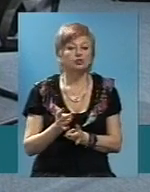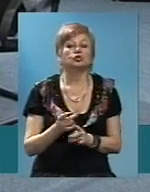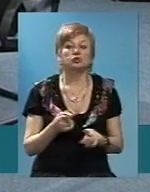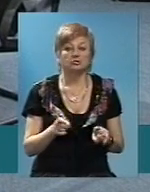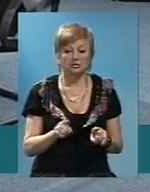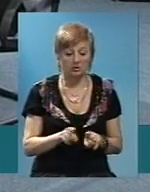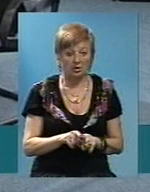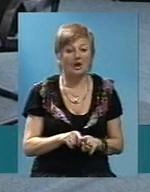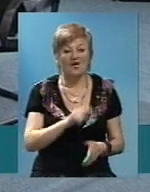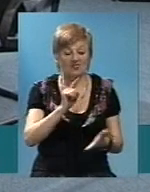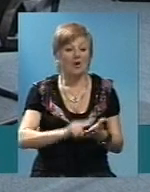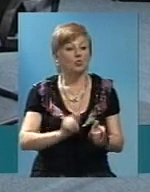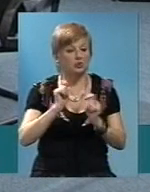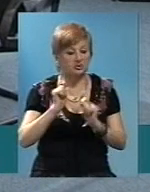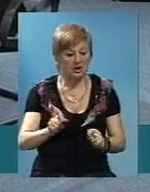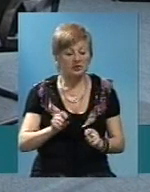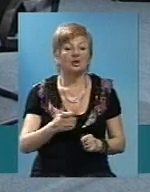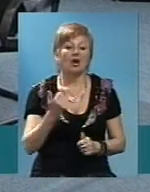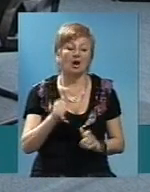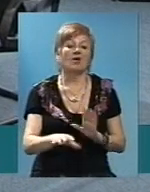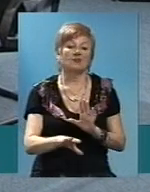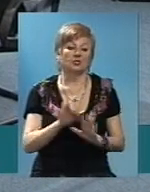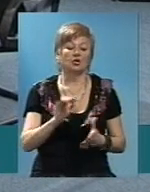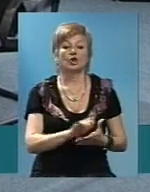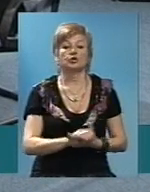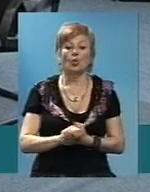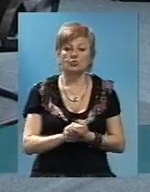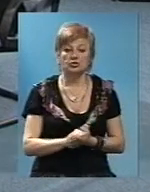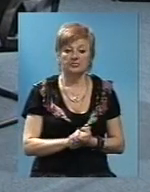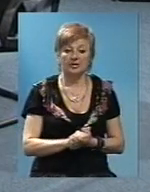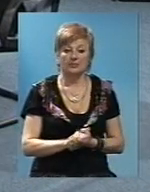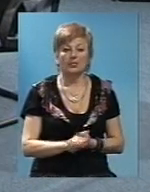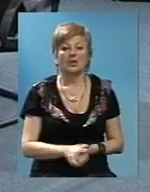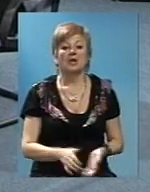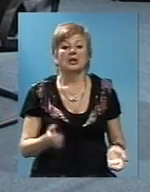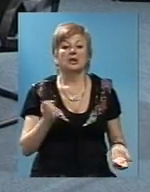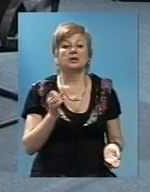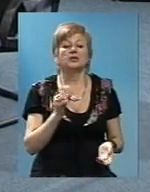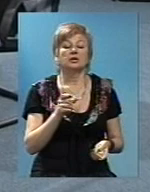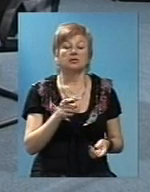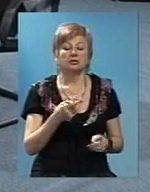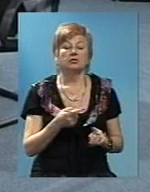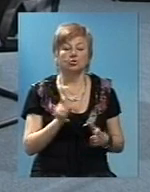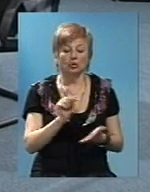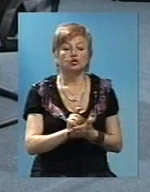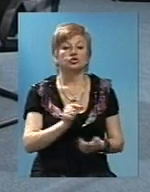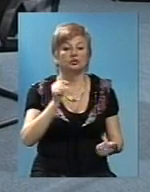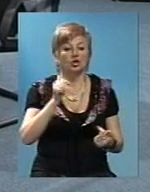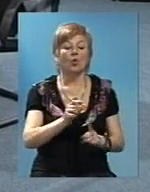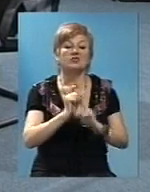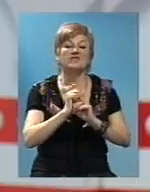перед суспільством постають, власне, ось неурядові організації, вони і мають на цей виклик відповідати